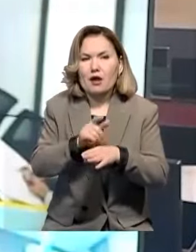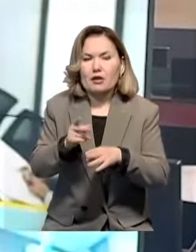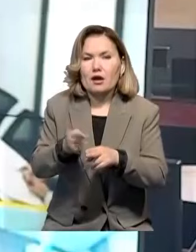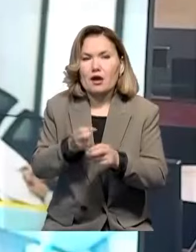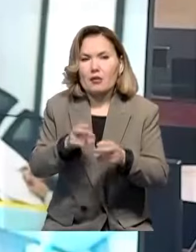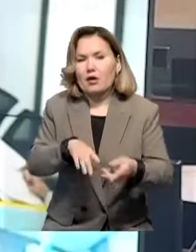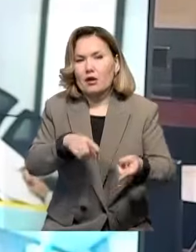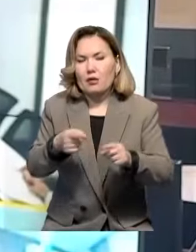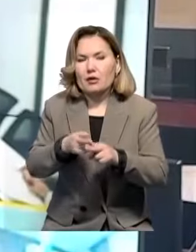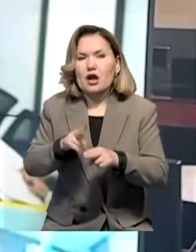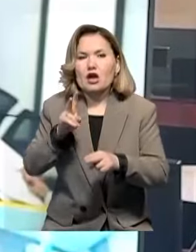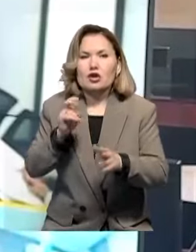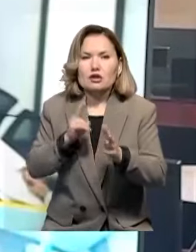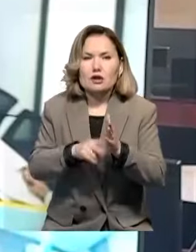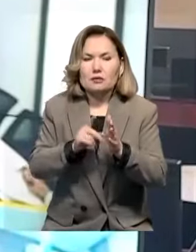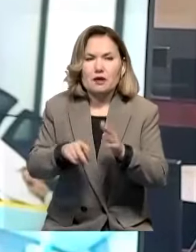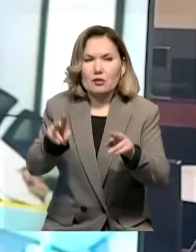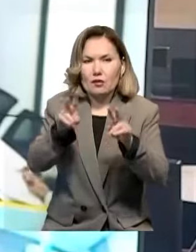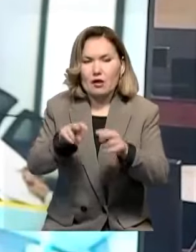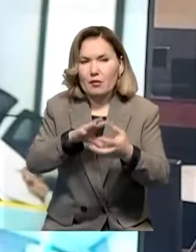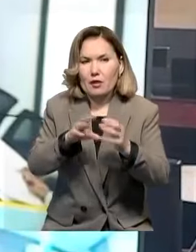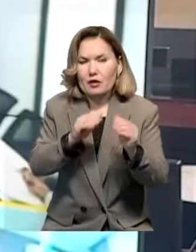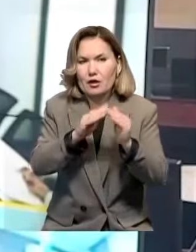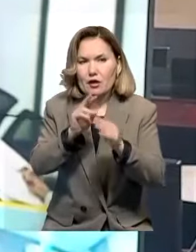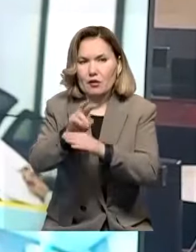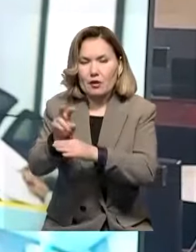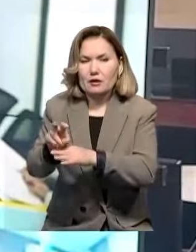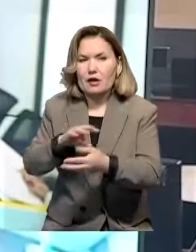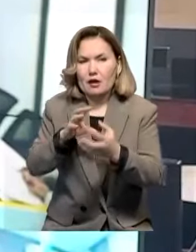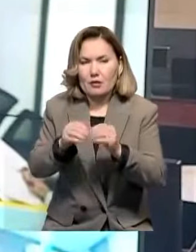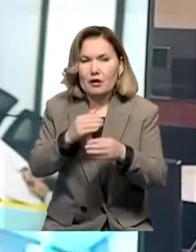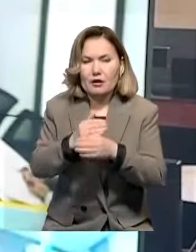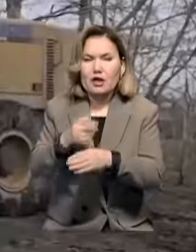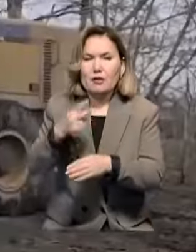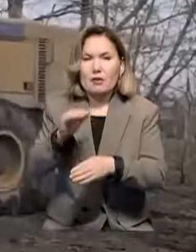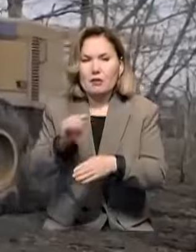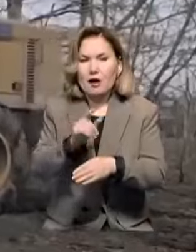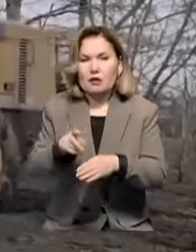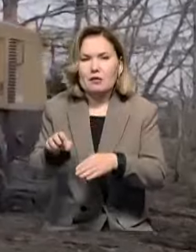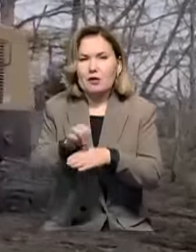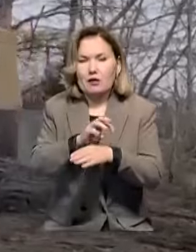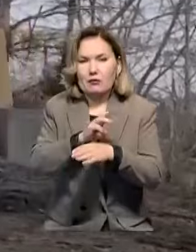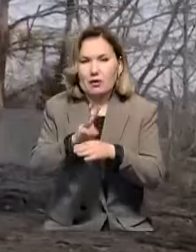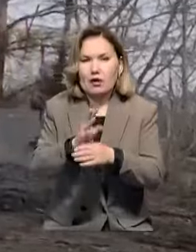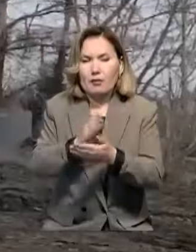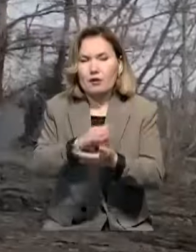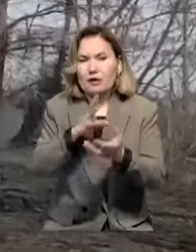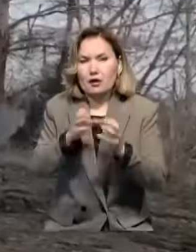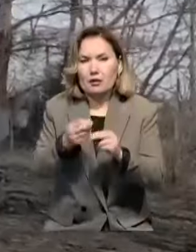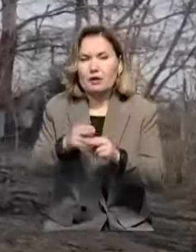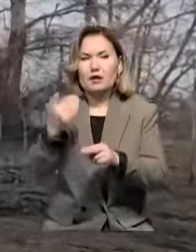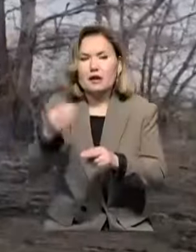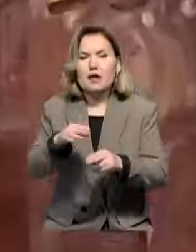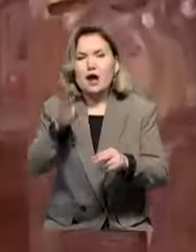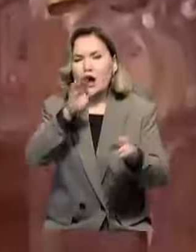елді мекенде 270-ден астам рейд жүргізді. Бұл рейдте 20 мыңнан астам халық қамтылды. Төтенше жағдайлар департаменті өздері қамданып қана